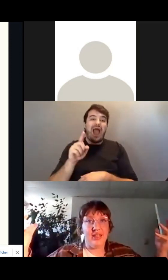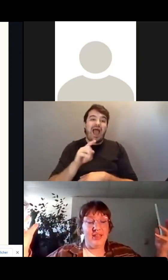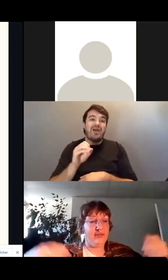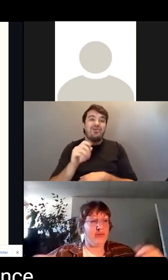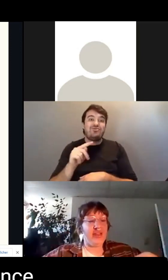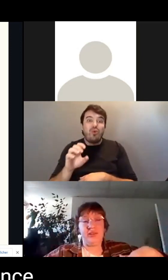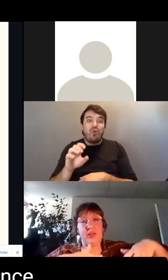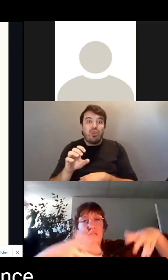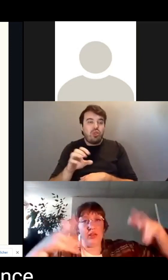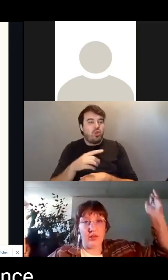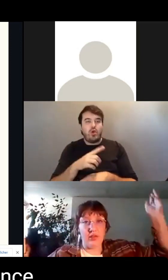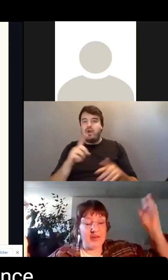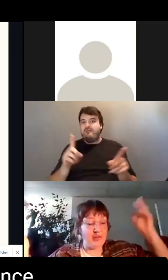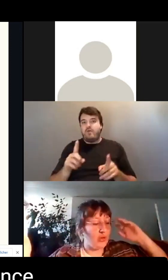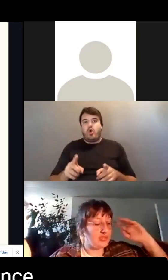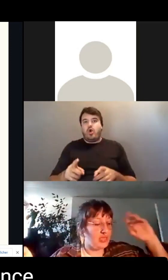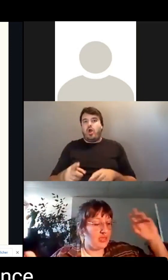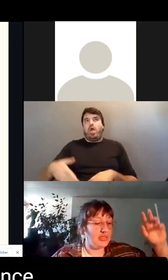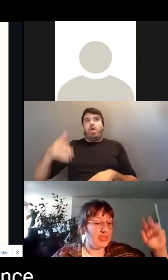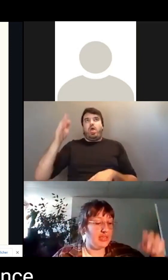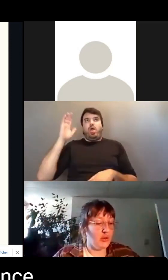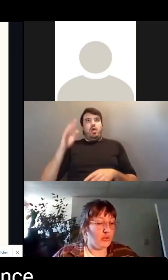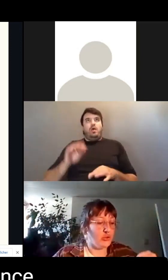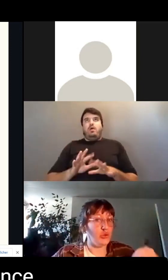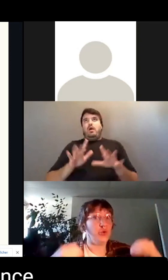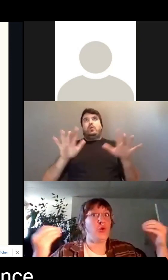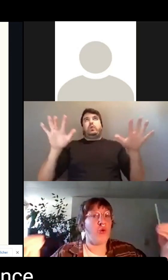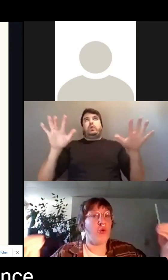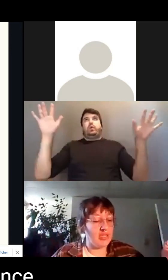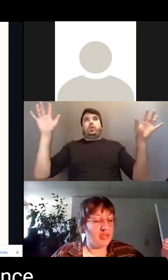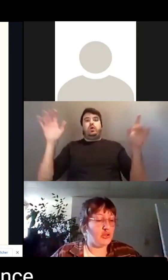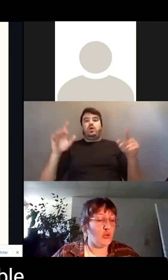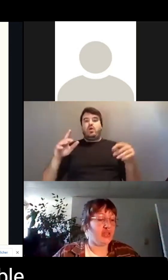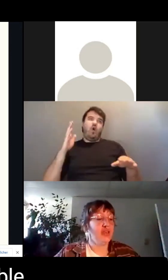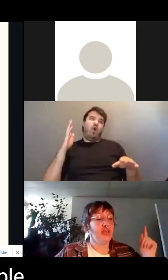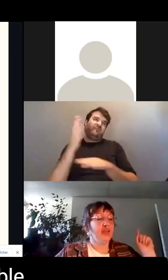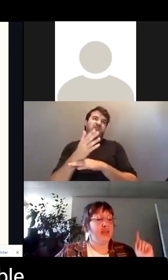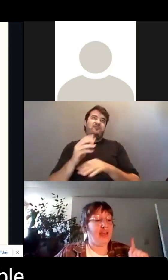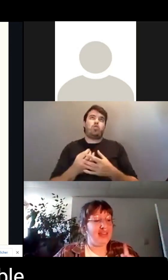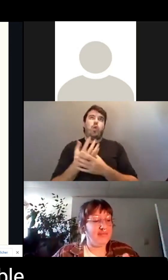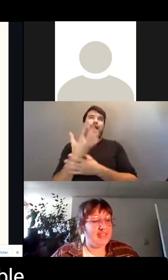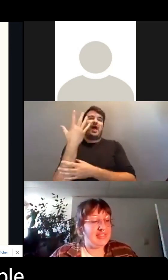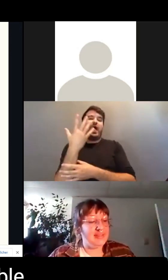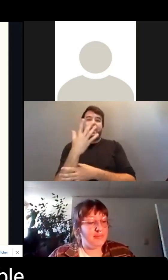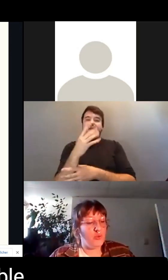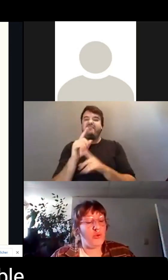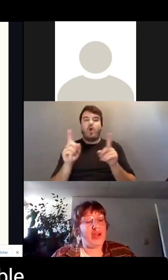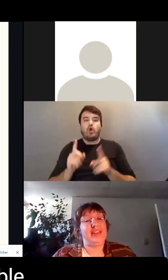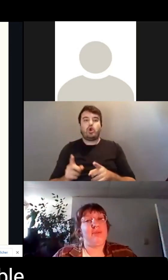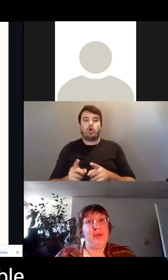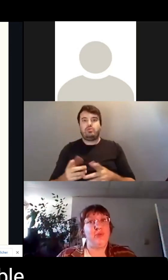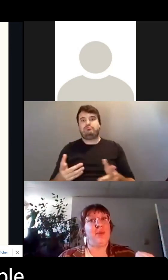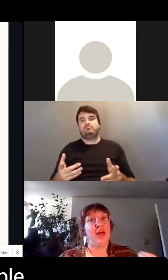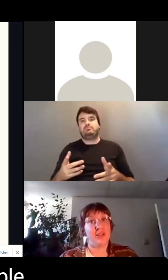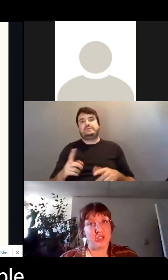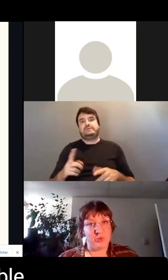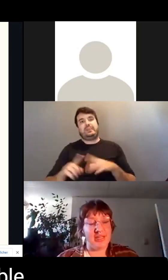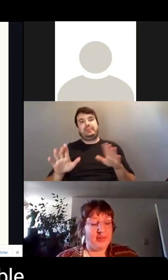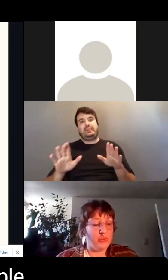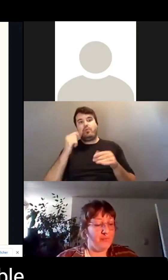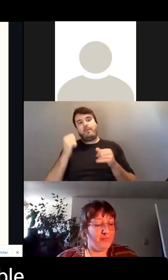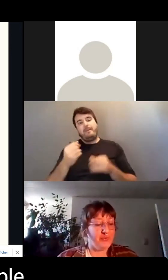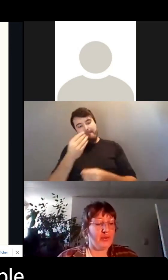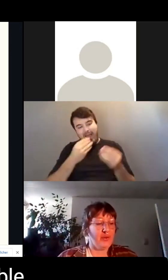aller, qui vont être en pleine croissance et surcroissance, donc à éviter pour être capable de manger